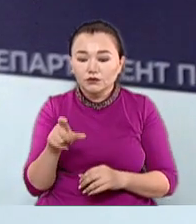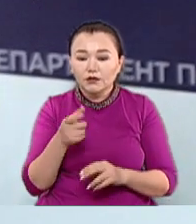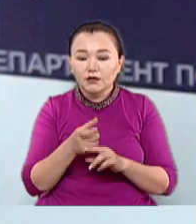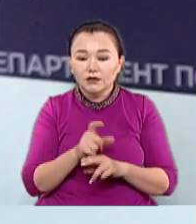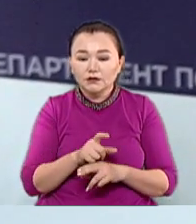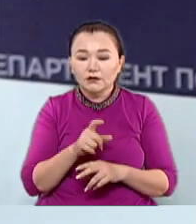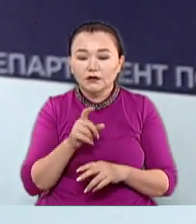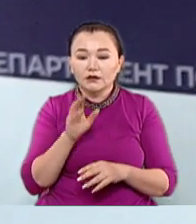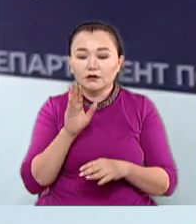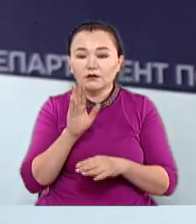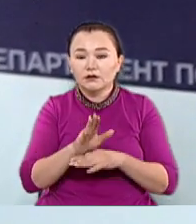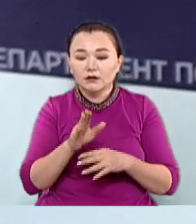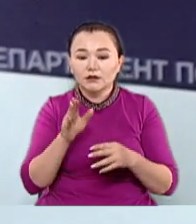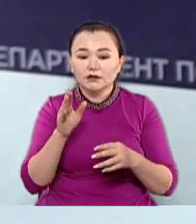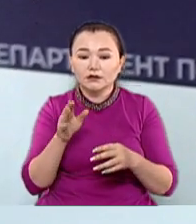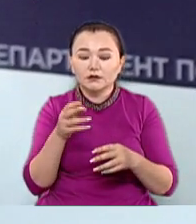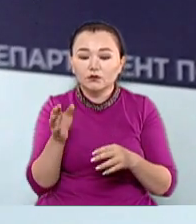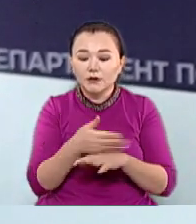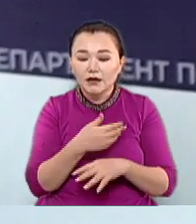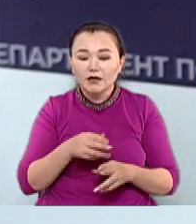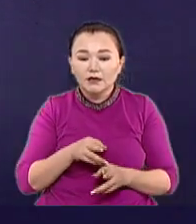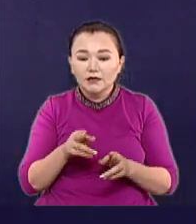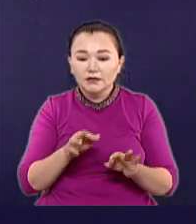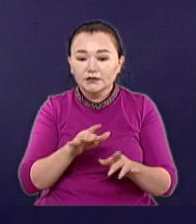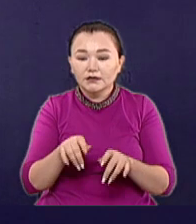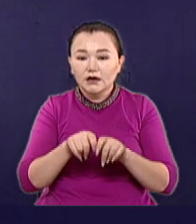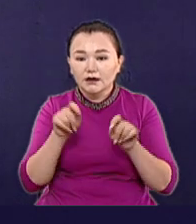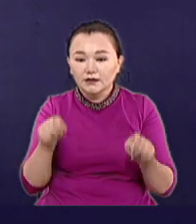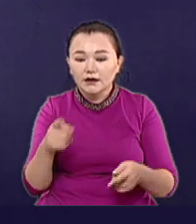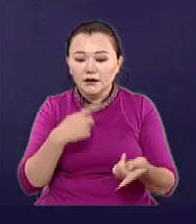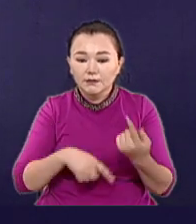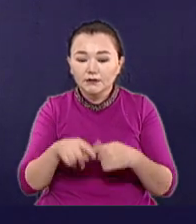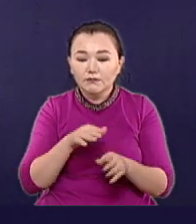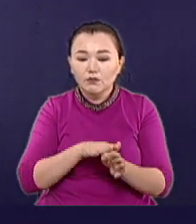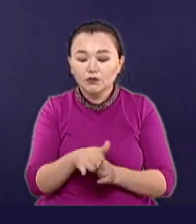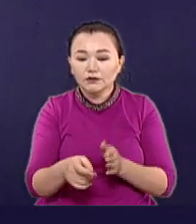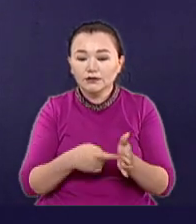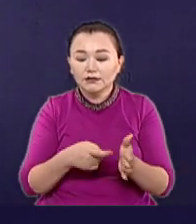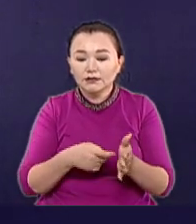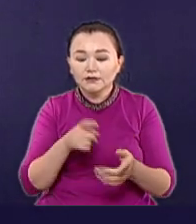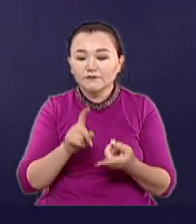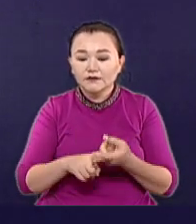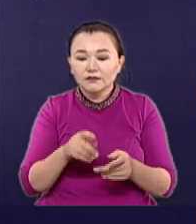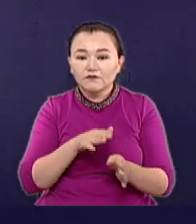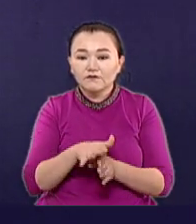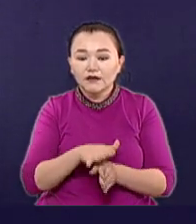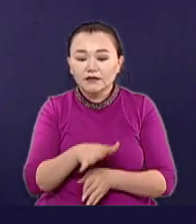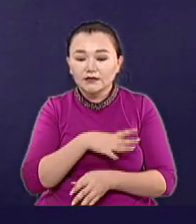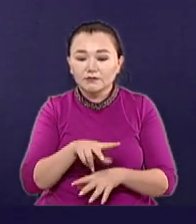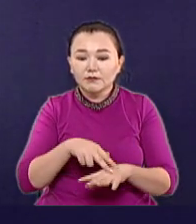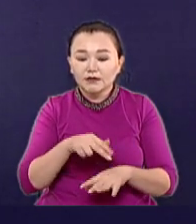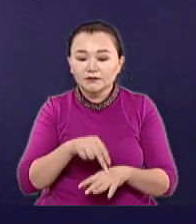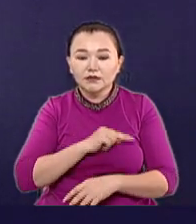қаулы бұзылды. Қылмыстық іс өндірісте. Бастапқы толық тергеу әрекеттерін жүргізбеген үшін